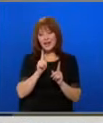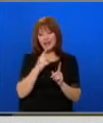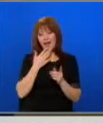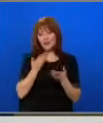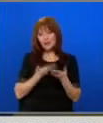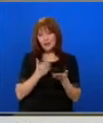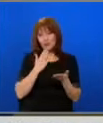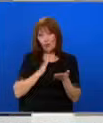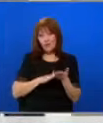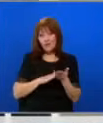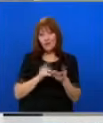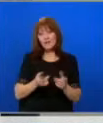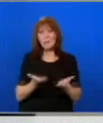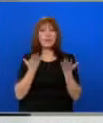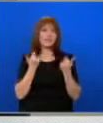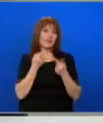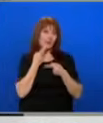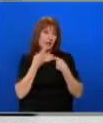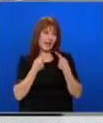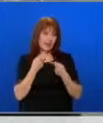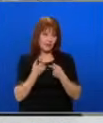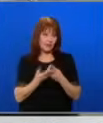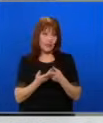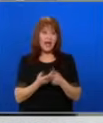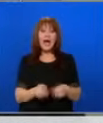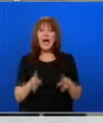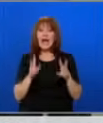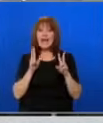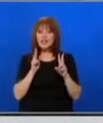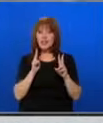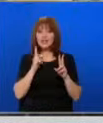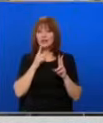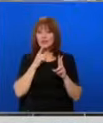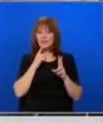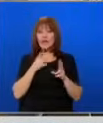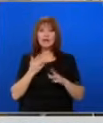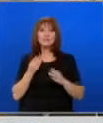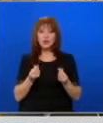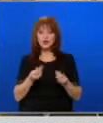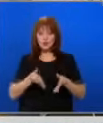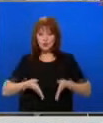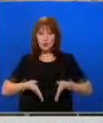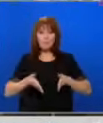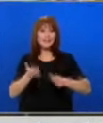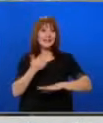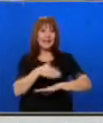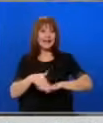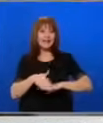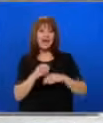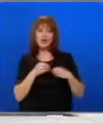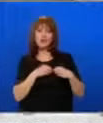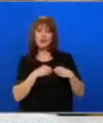са предварителни разговори. Според премиера, именно решението за сухопътните граници е чувствителна тема за